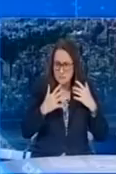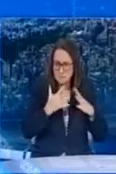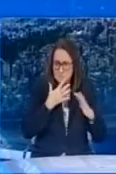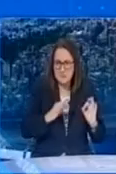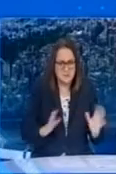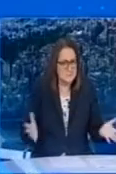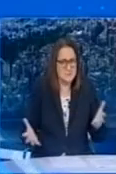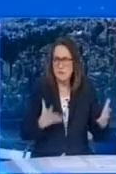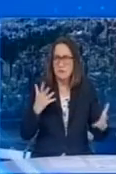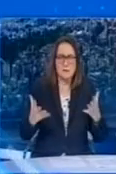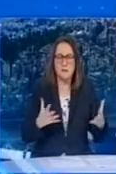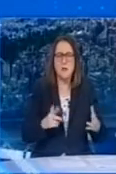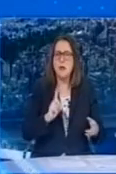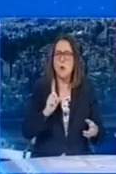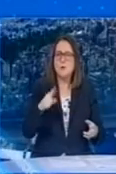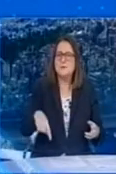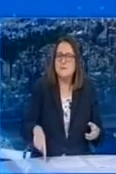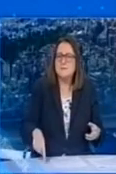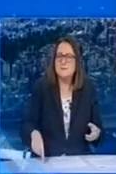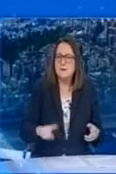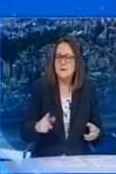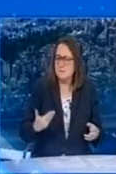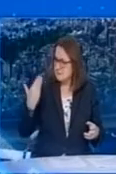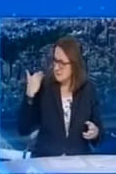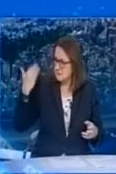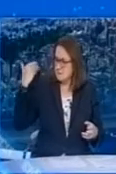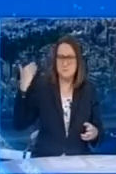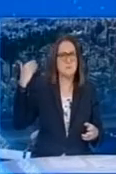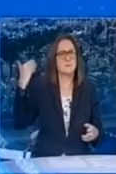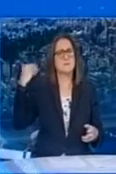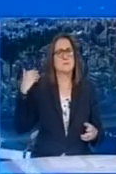ελέγχου. Εδώ και αρκετές μέρες.